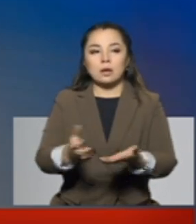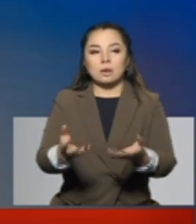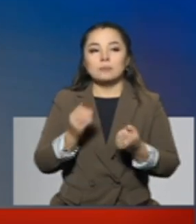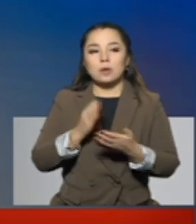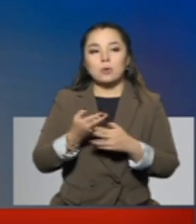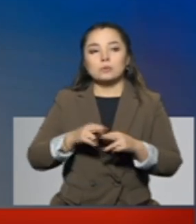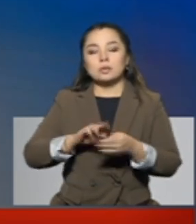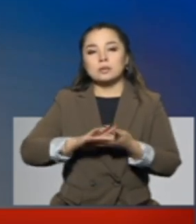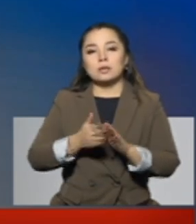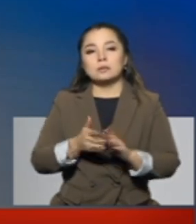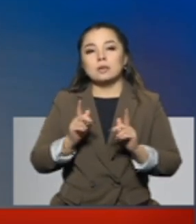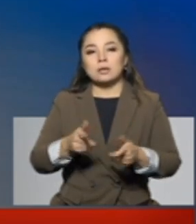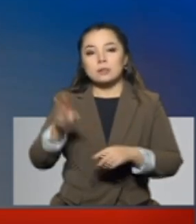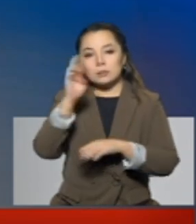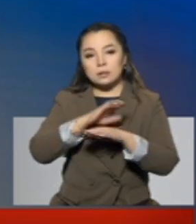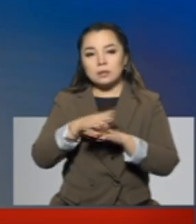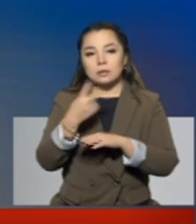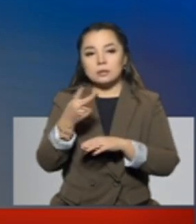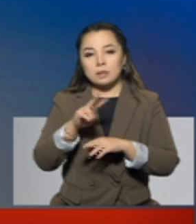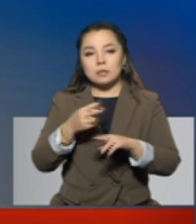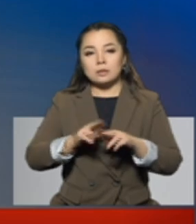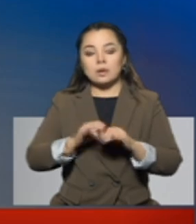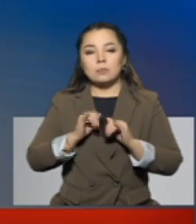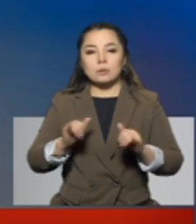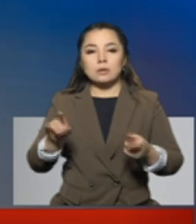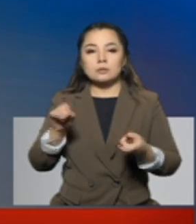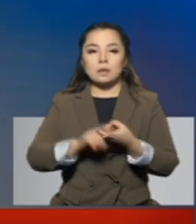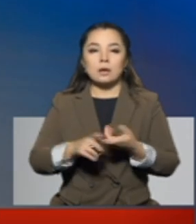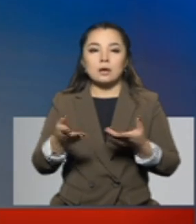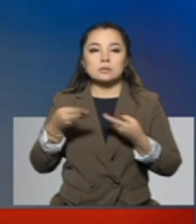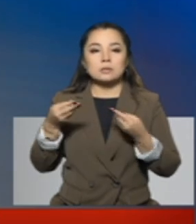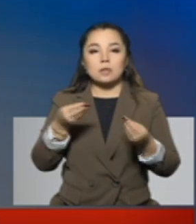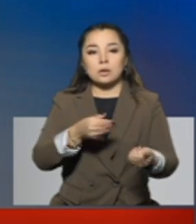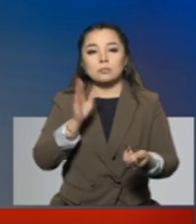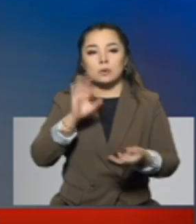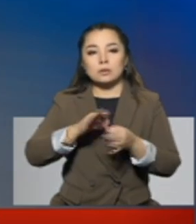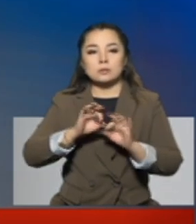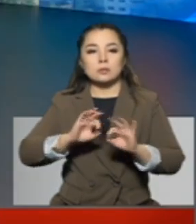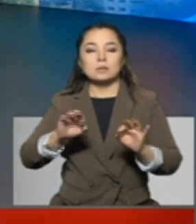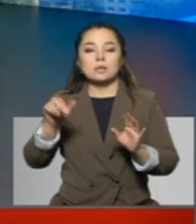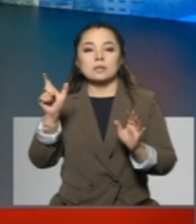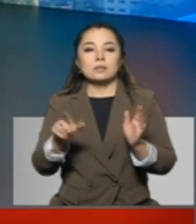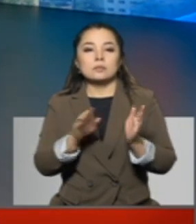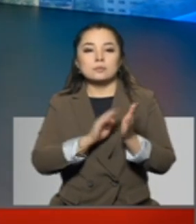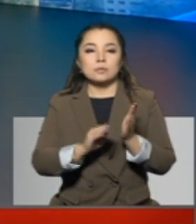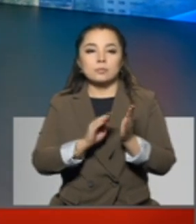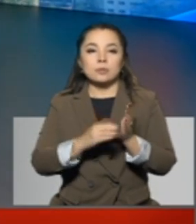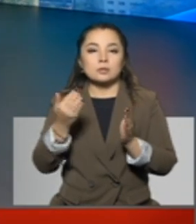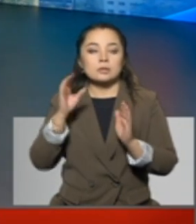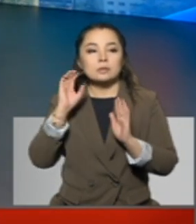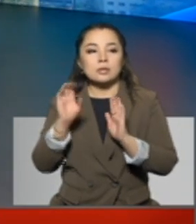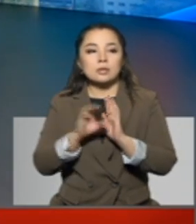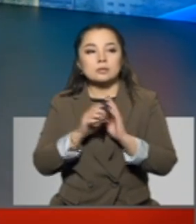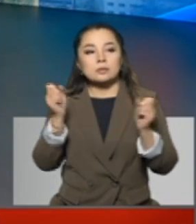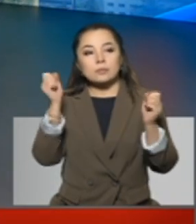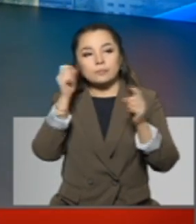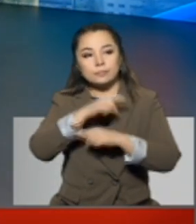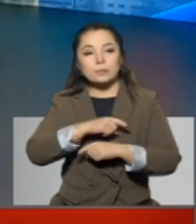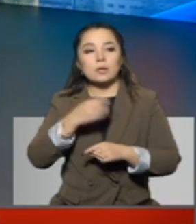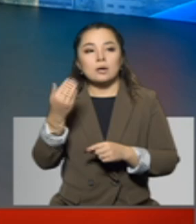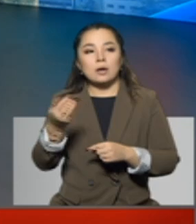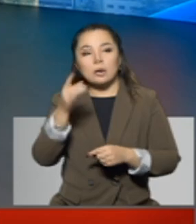Осы келісімдер екі ел арасындағы байланыстың дамуына қалай әсер етеді? Бұл туралы әріптесім Шерхан Жамбылұлынан білейік.